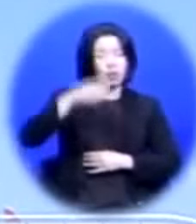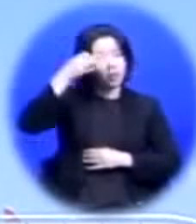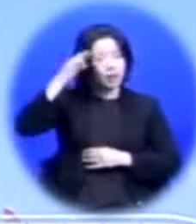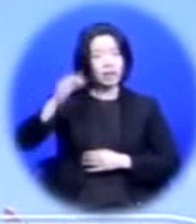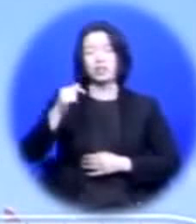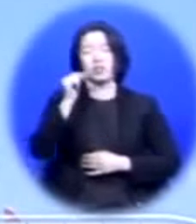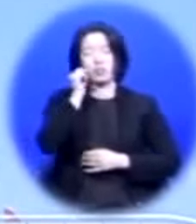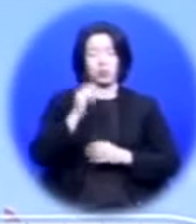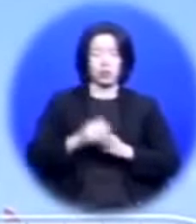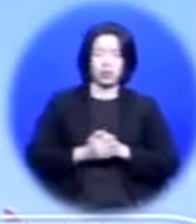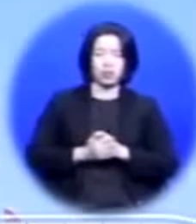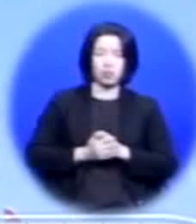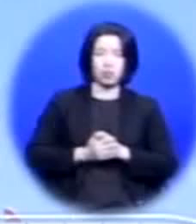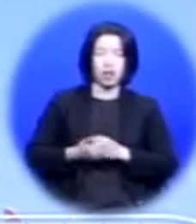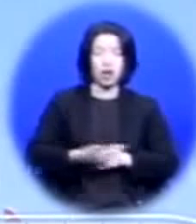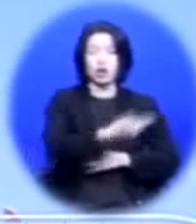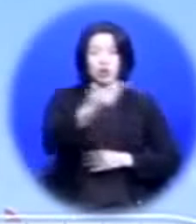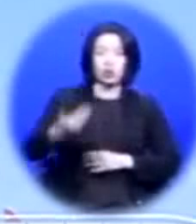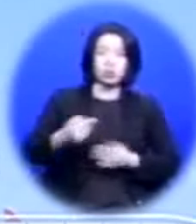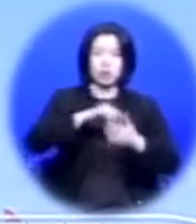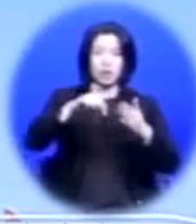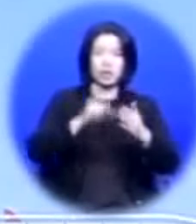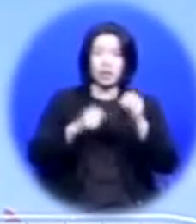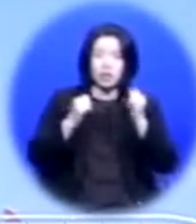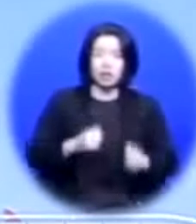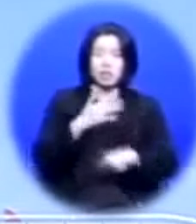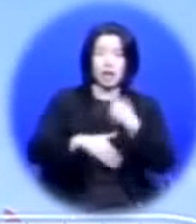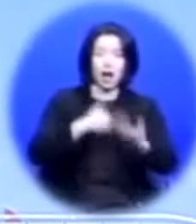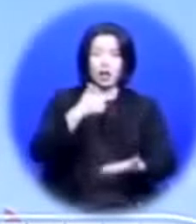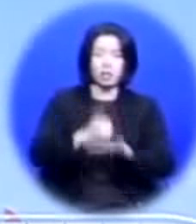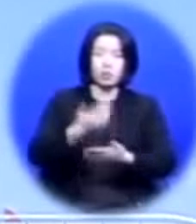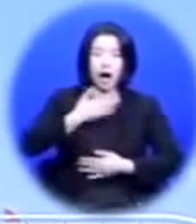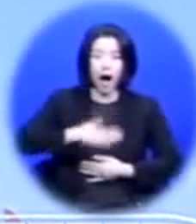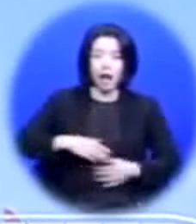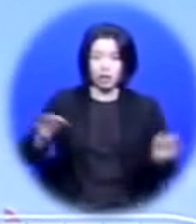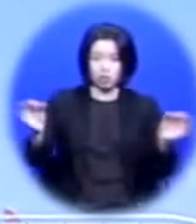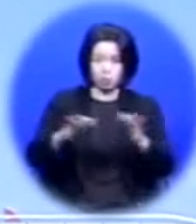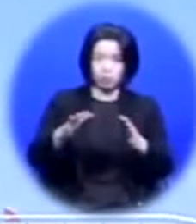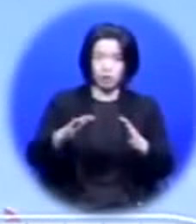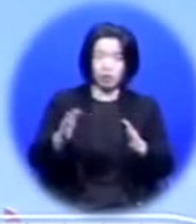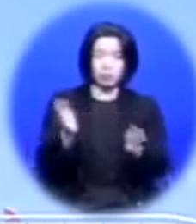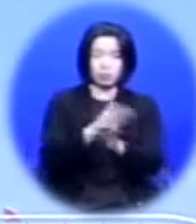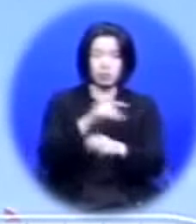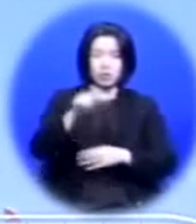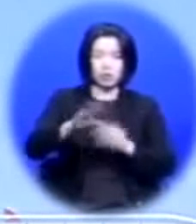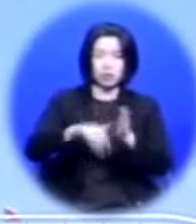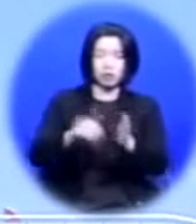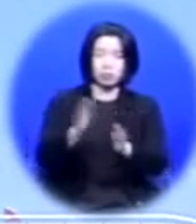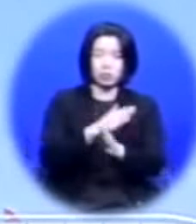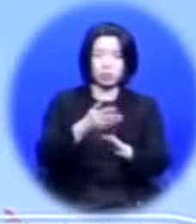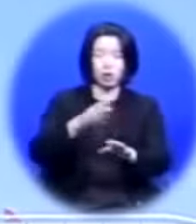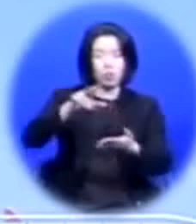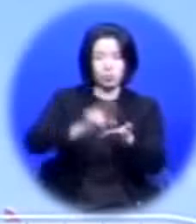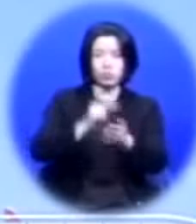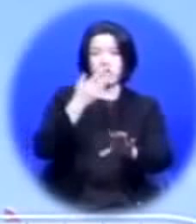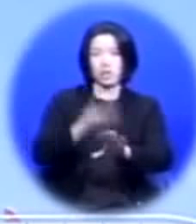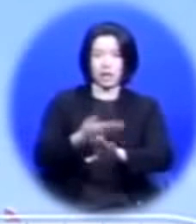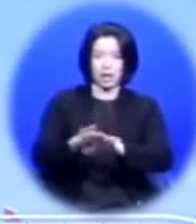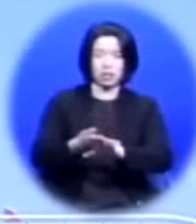못하는 거죠 여러분이 여러분 안에 계시는 하나님을 아는 순간부터 그때부터 문제는 달라지기